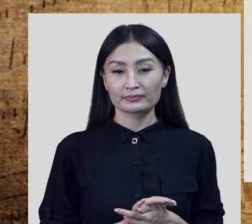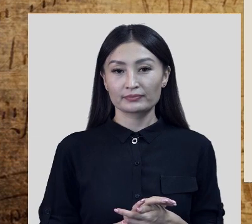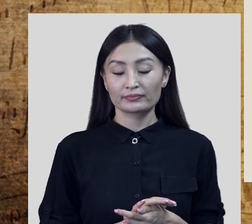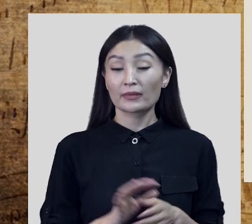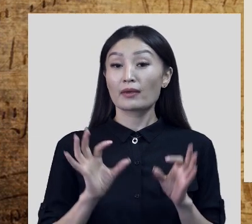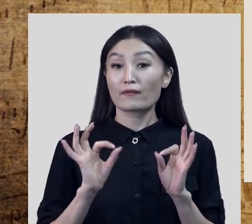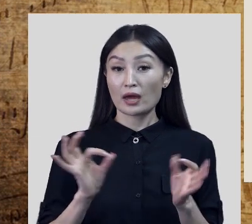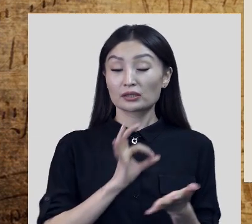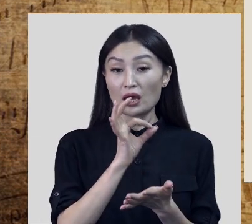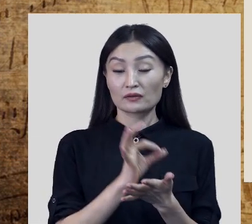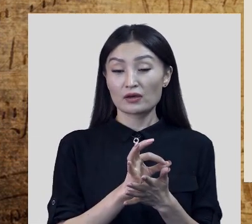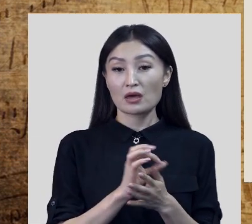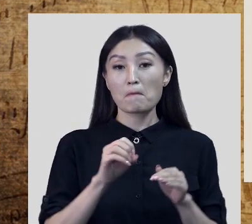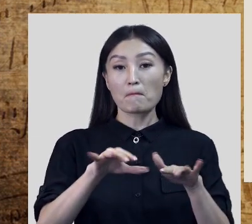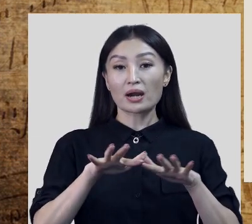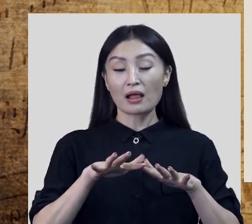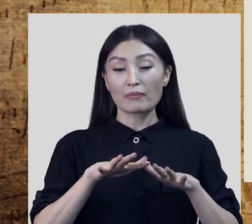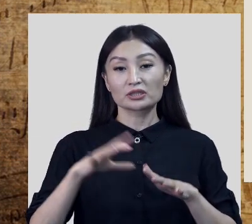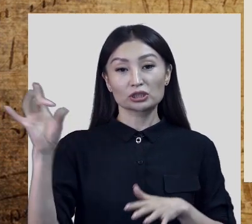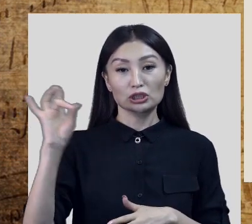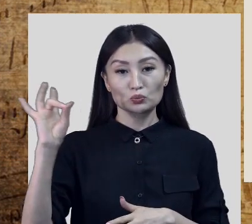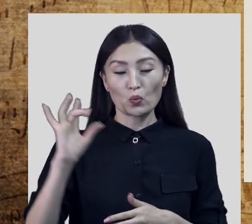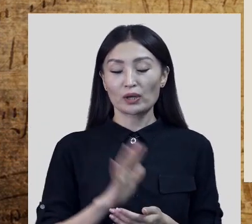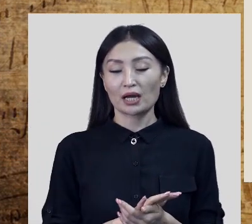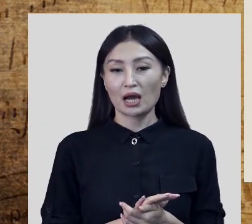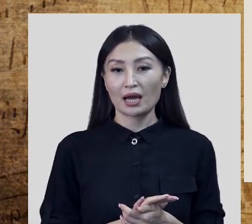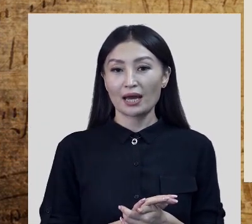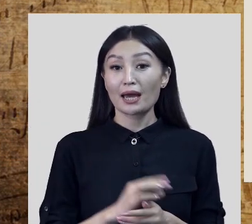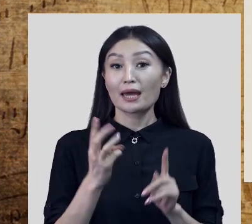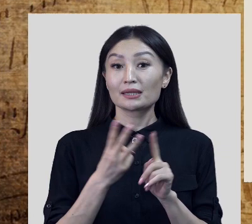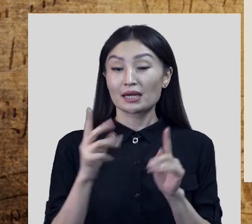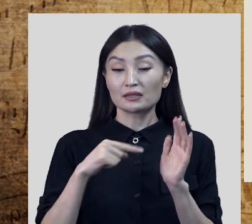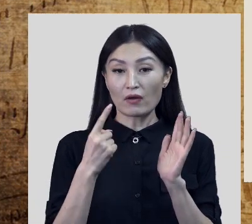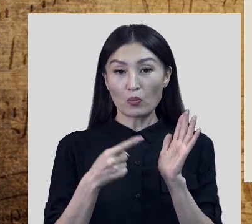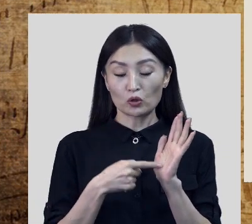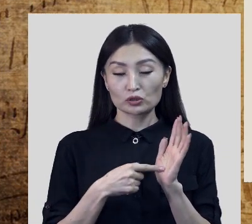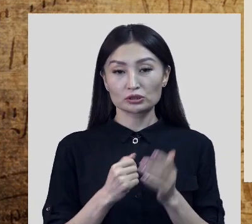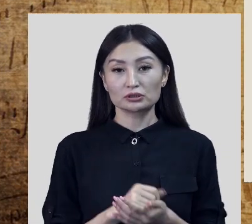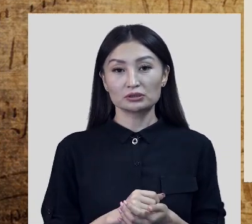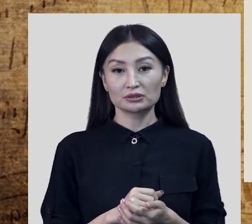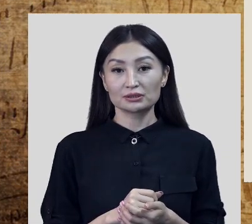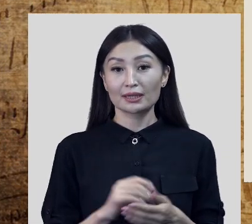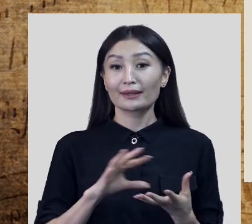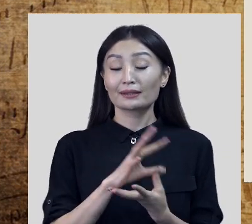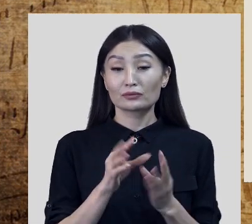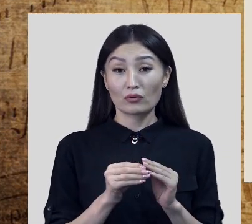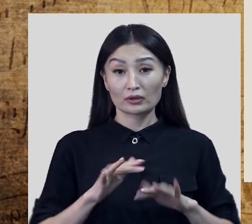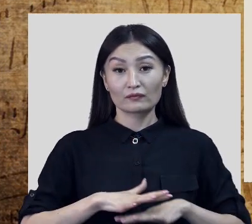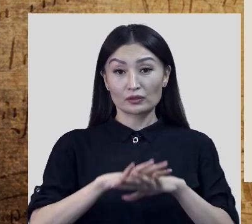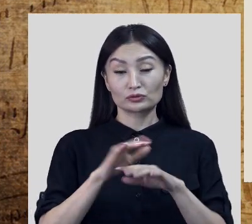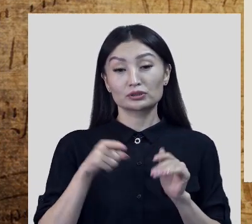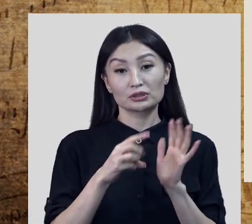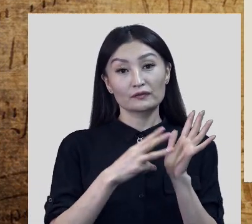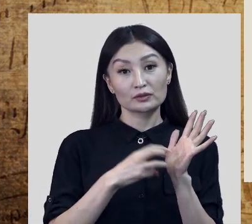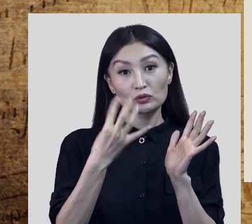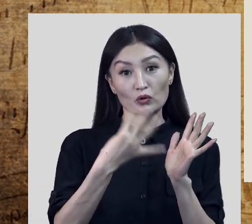верный ответ парламентская республика третий вопрос итог революции